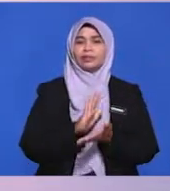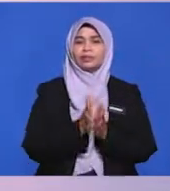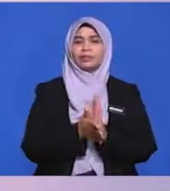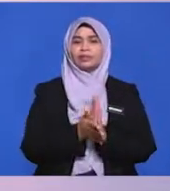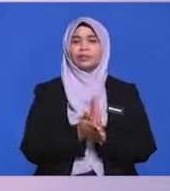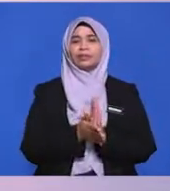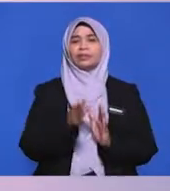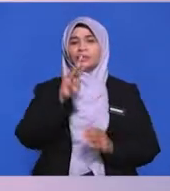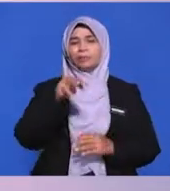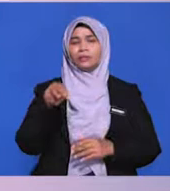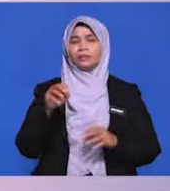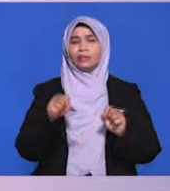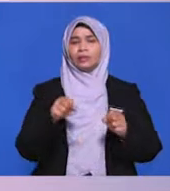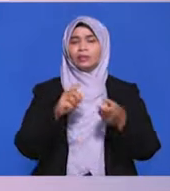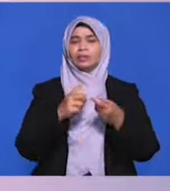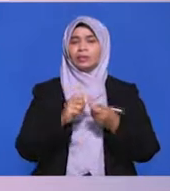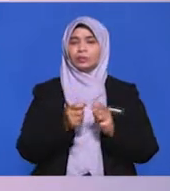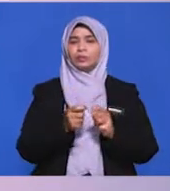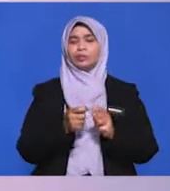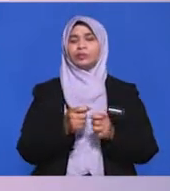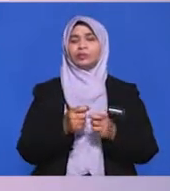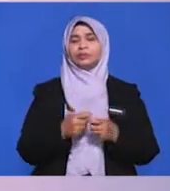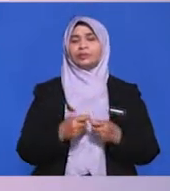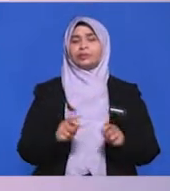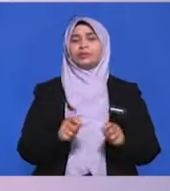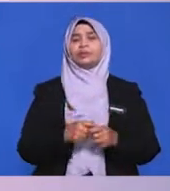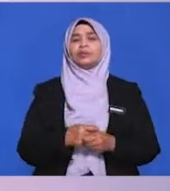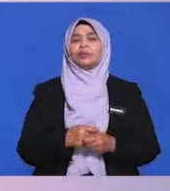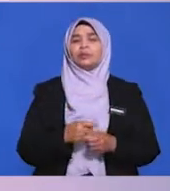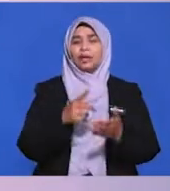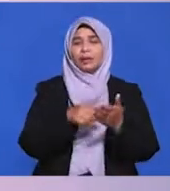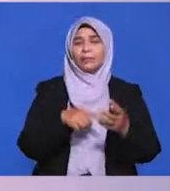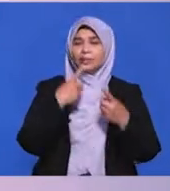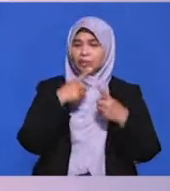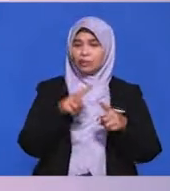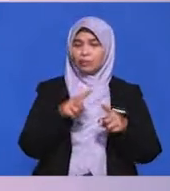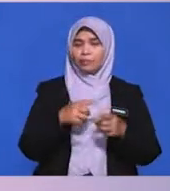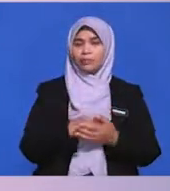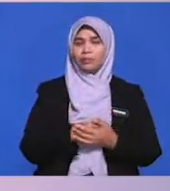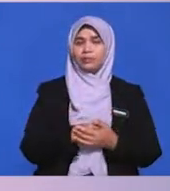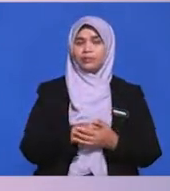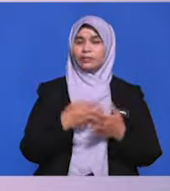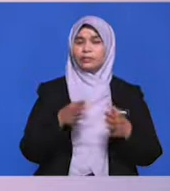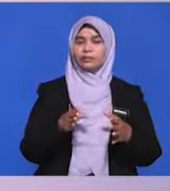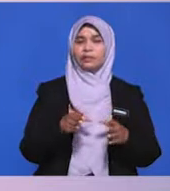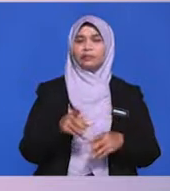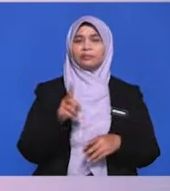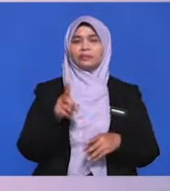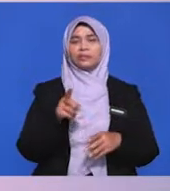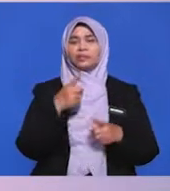murid-murid boleh coba dirumah Hai apakah jawabannya sudah semestinya